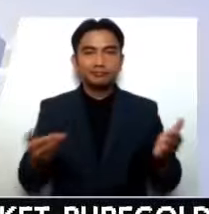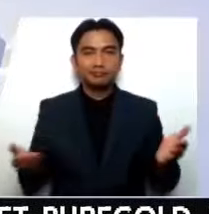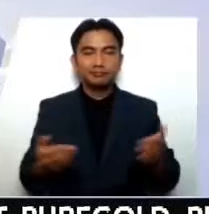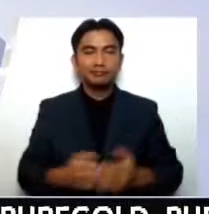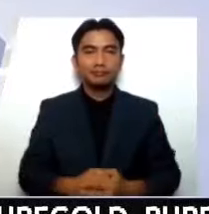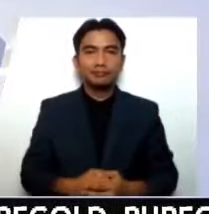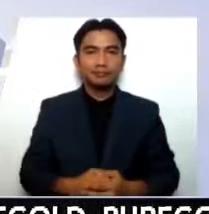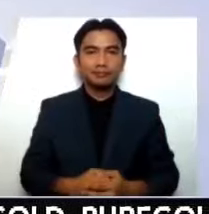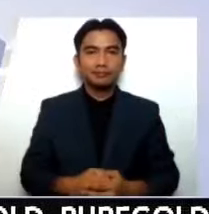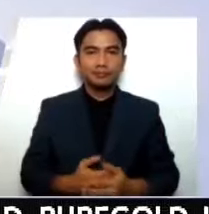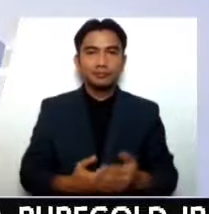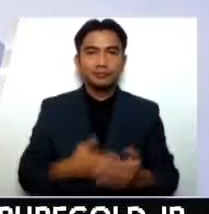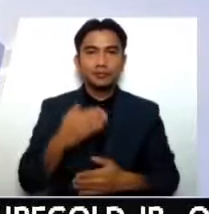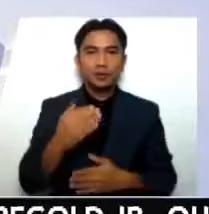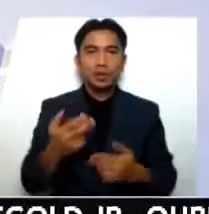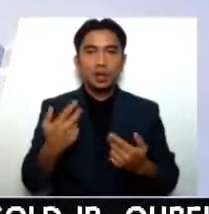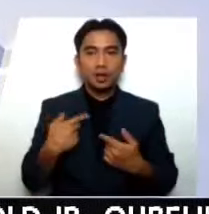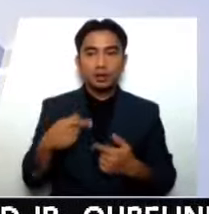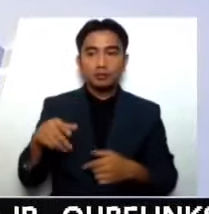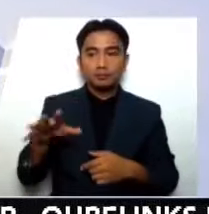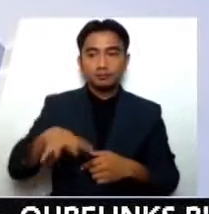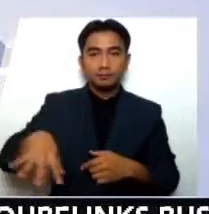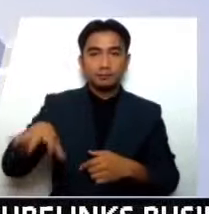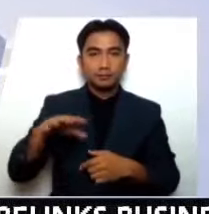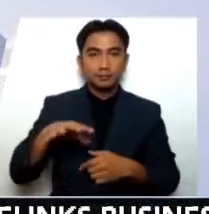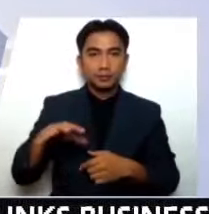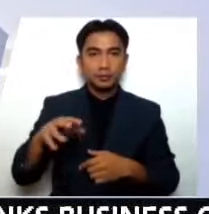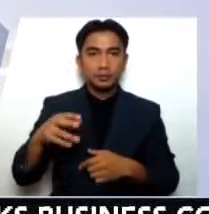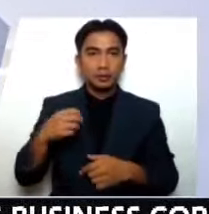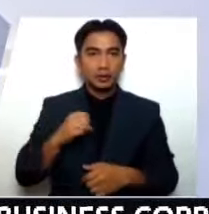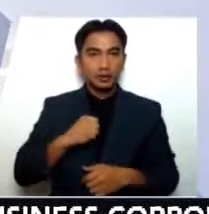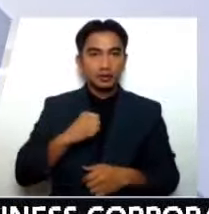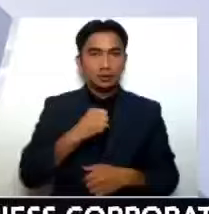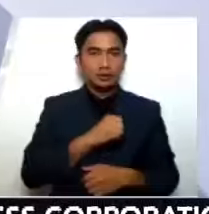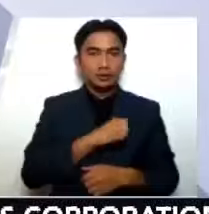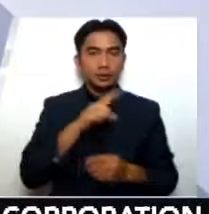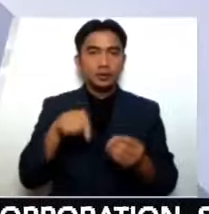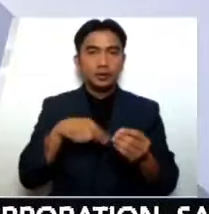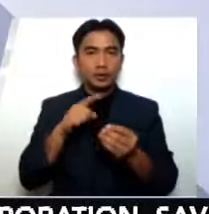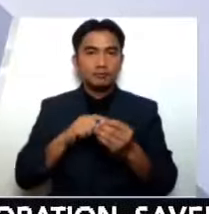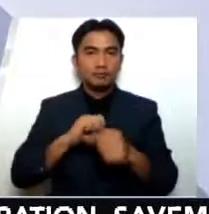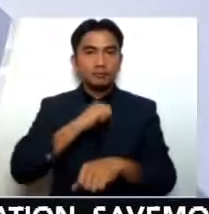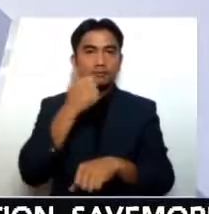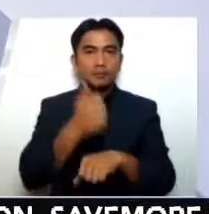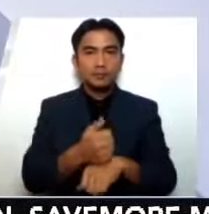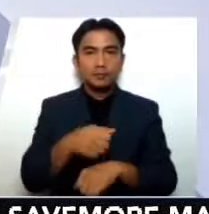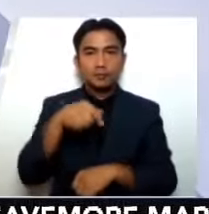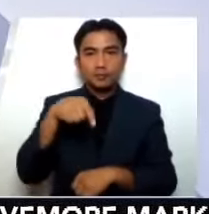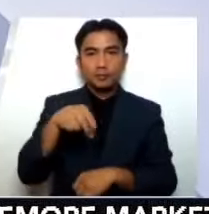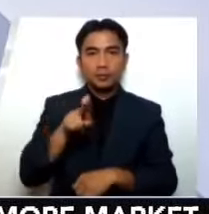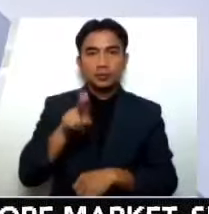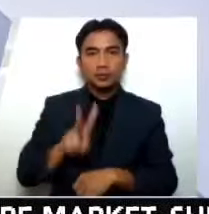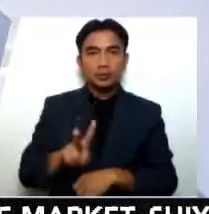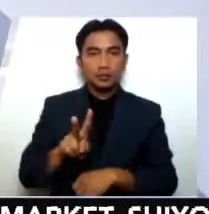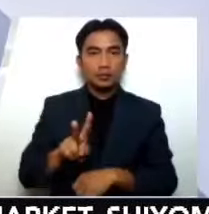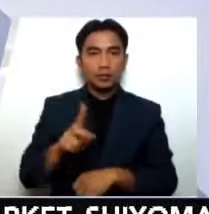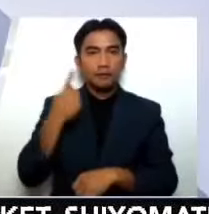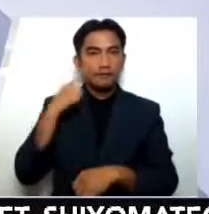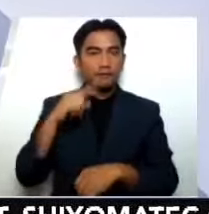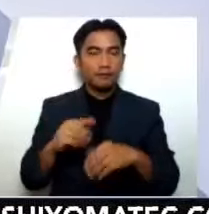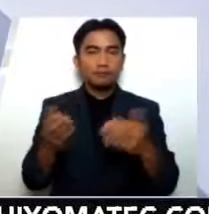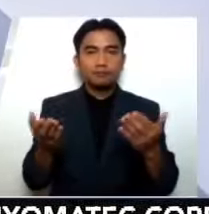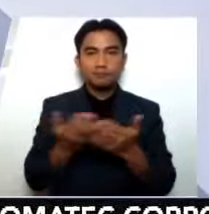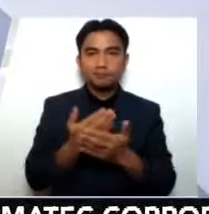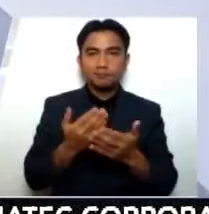Pinapapreno muna ng halos lahat ng senador ang implementasyon ng Public Transport Modernization Program. 22